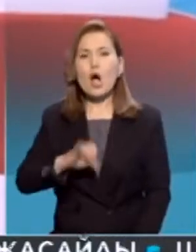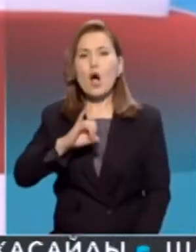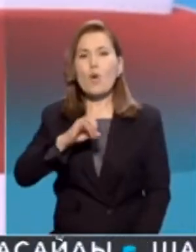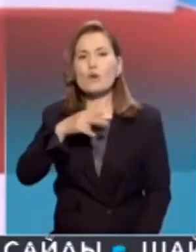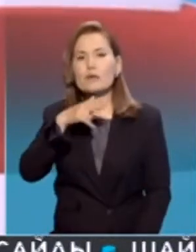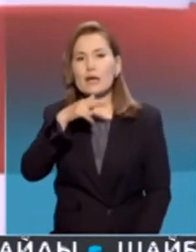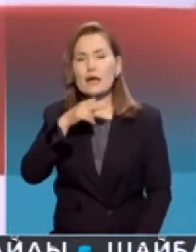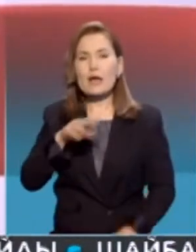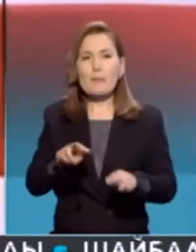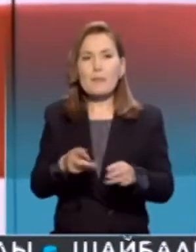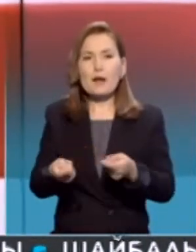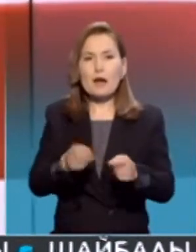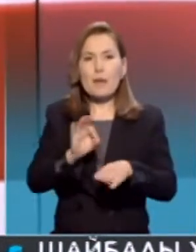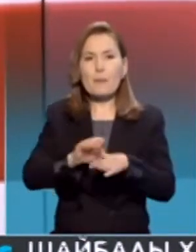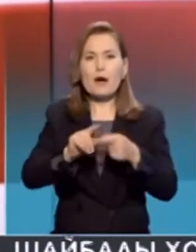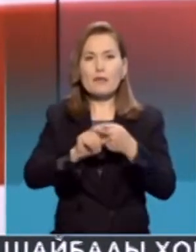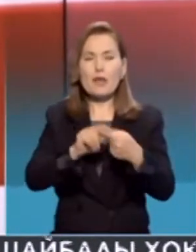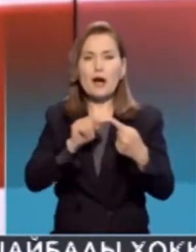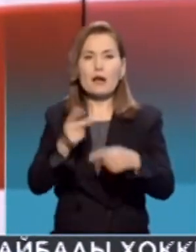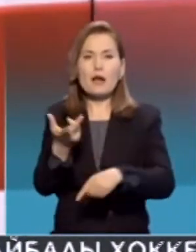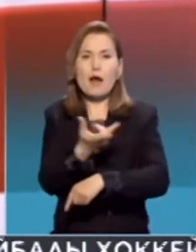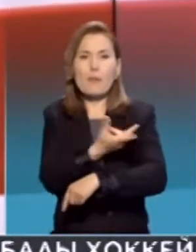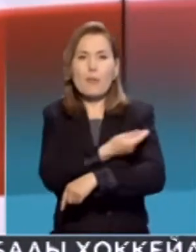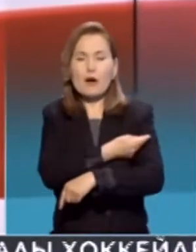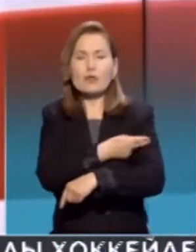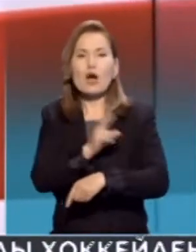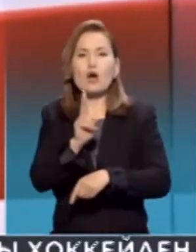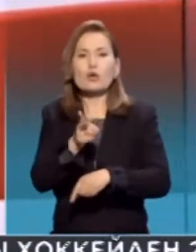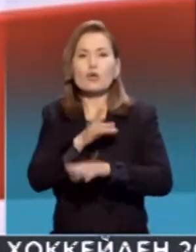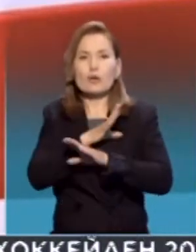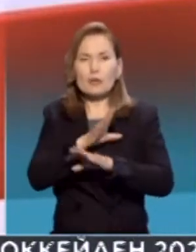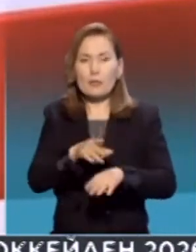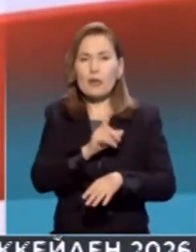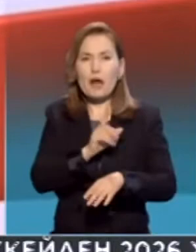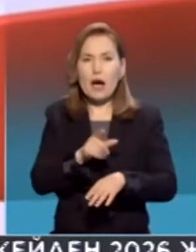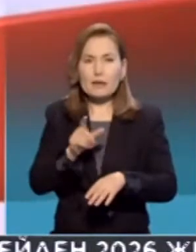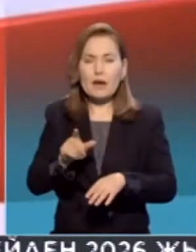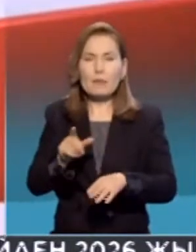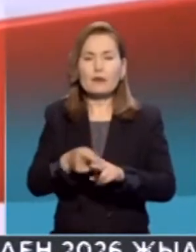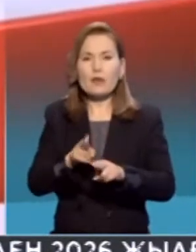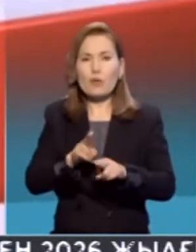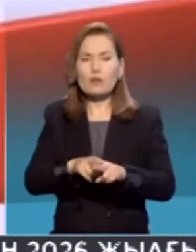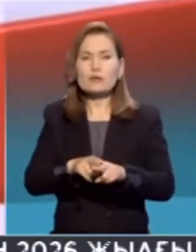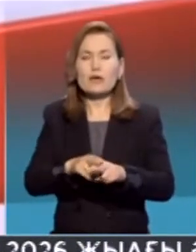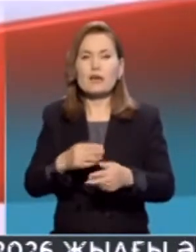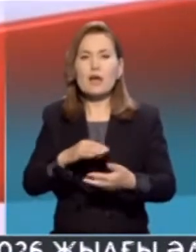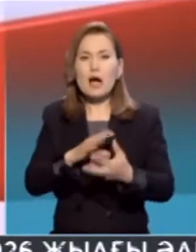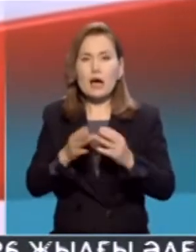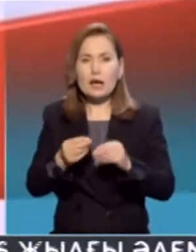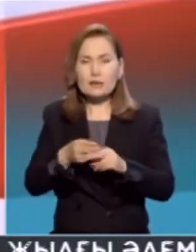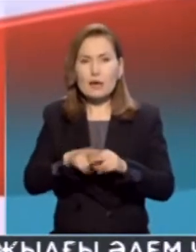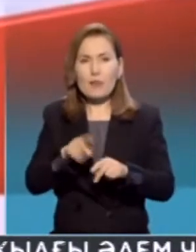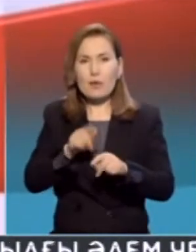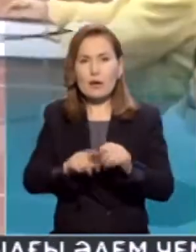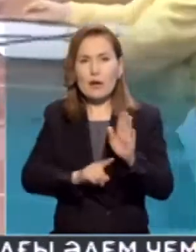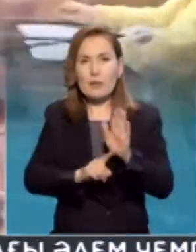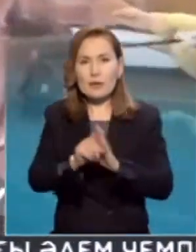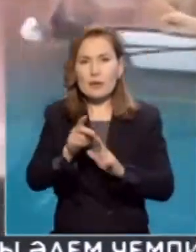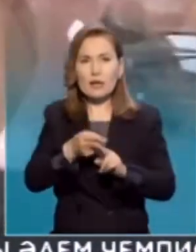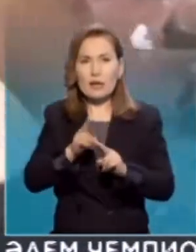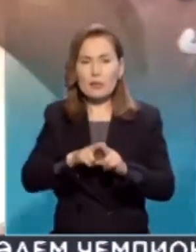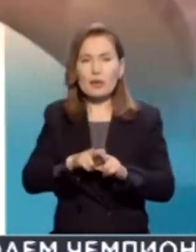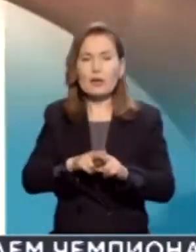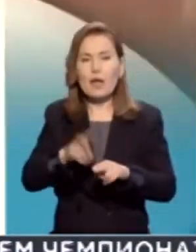Оңтүстік Корея билігі коронавирусқа қарсы вакцина алмаған туристер үшін карантиндік талаптарды алып тастамақ. Мұны премьер-министр Хан Док Су